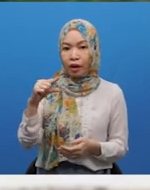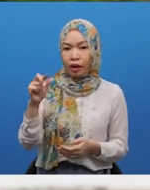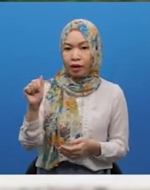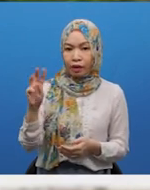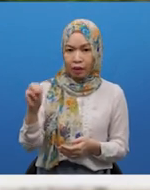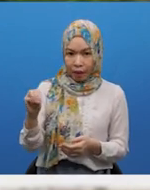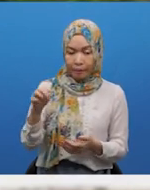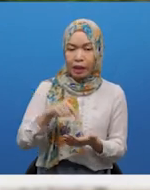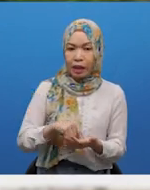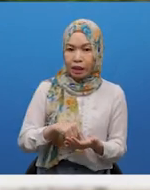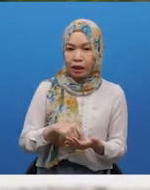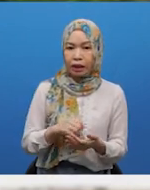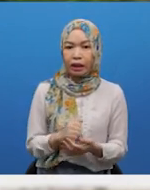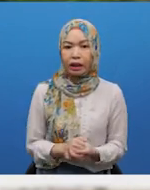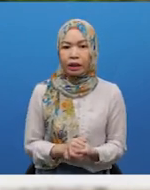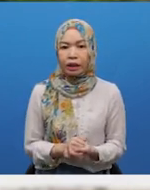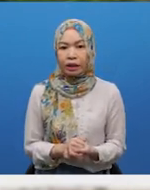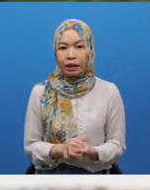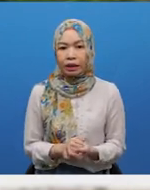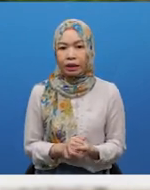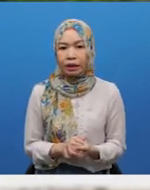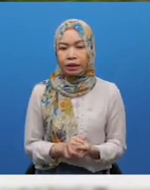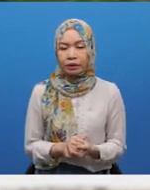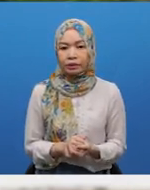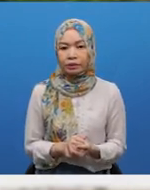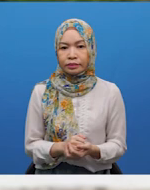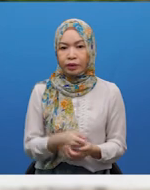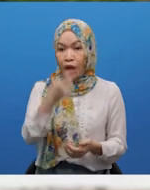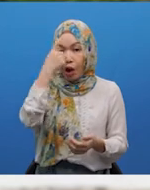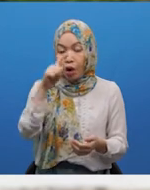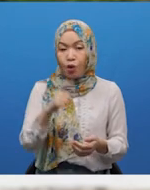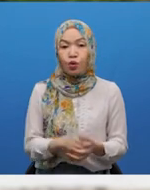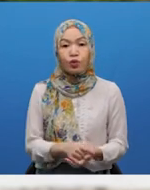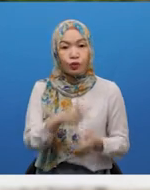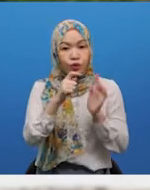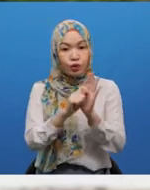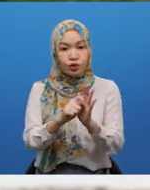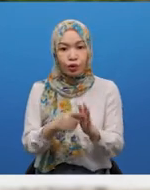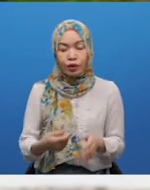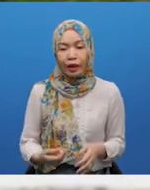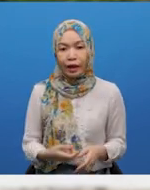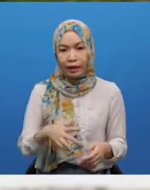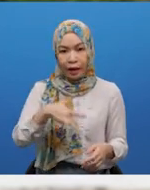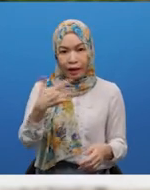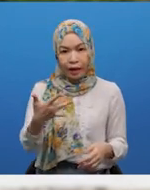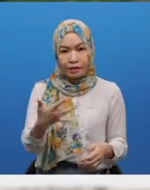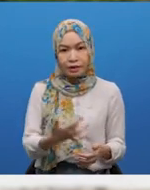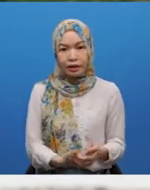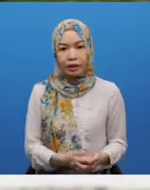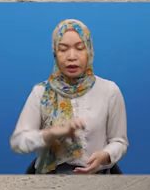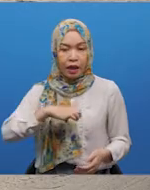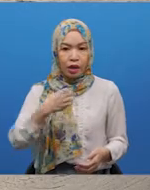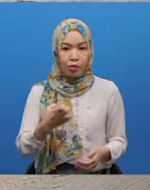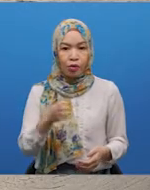atau menerangkan ragam atau suasana perasaan yang berhubung dengan perbuatan yang